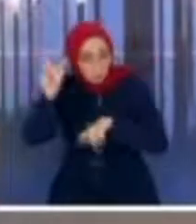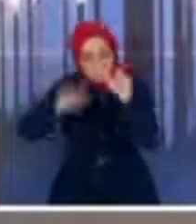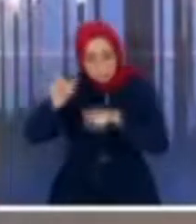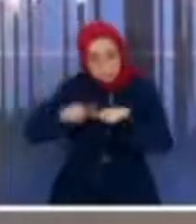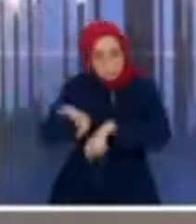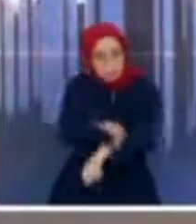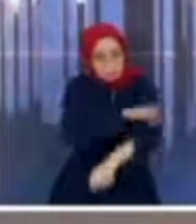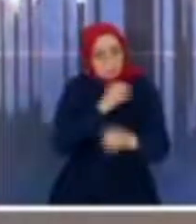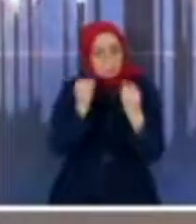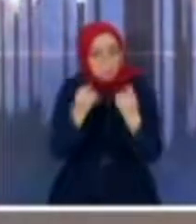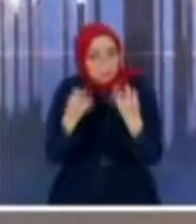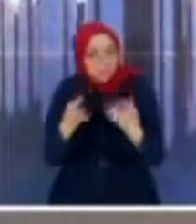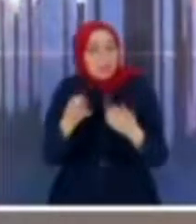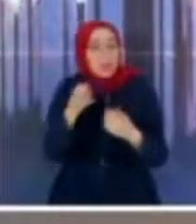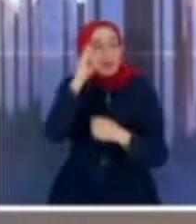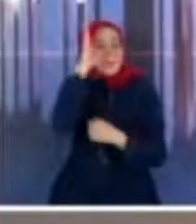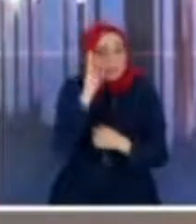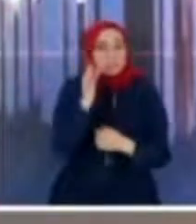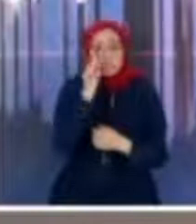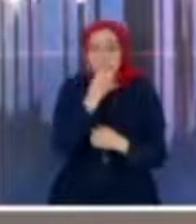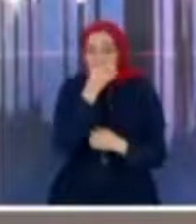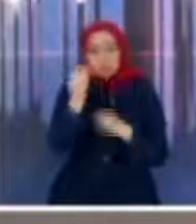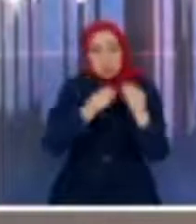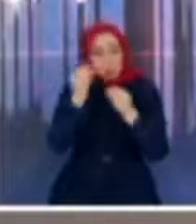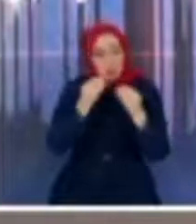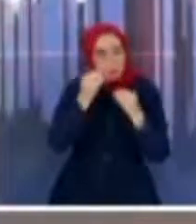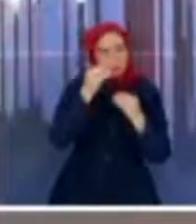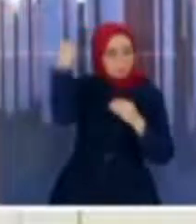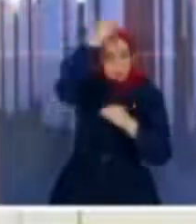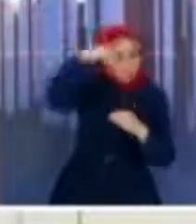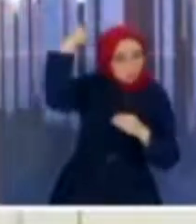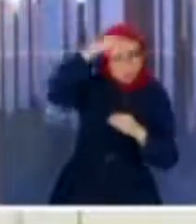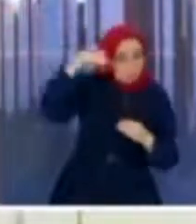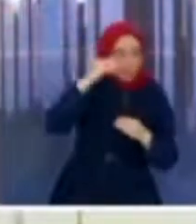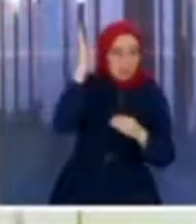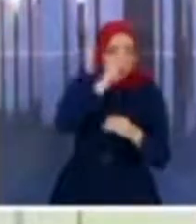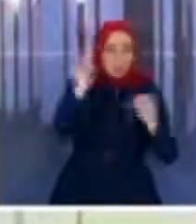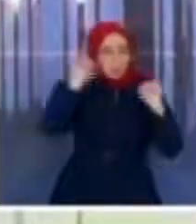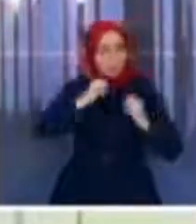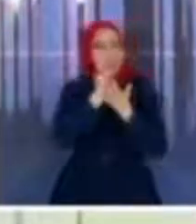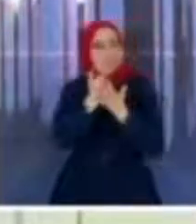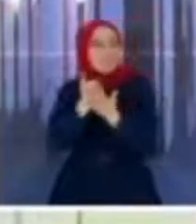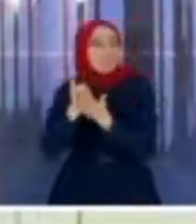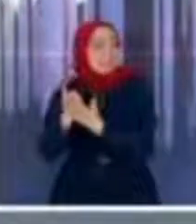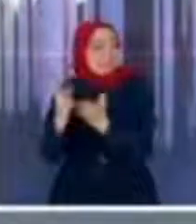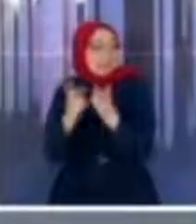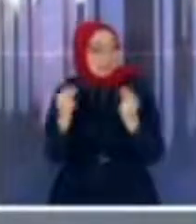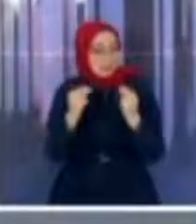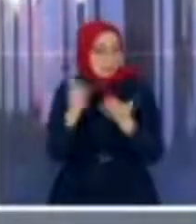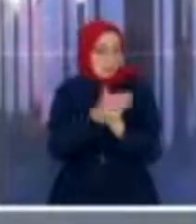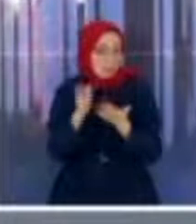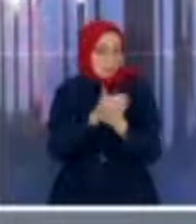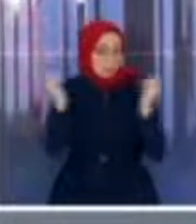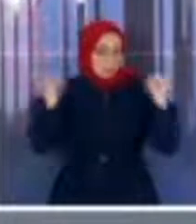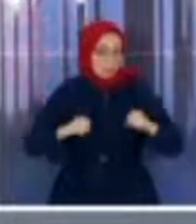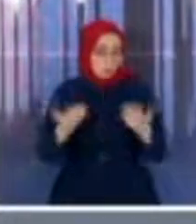موجودين في نفزه في باجه في الشمال الغربي ولا حتى في جنوب الشرقي ولا الغربي في تونس الكل نجموا نمسوهم بالمشروع نتاعنا وقت اللي نجسدوه